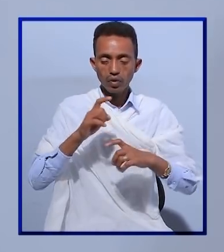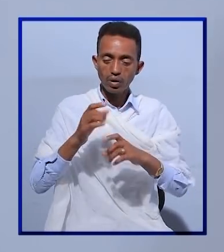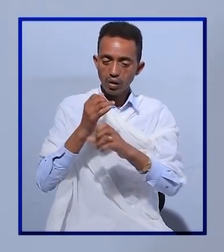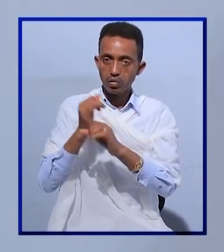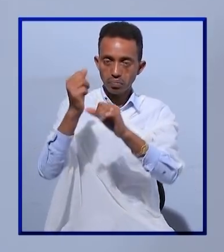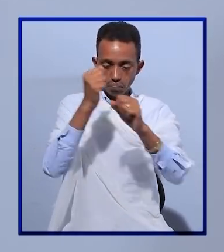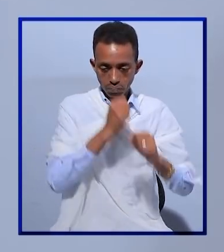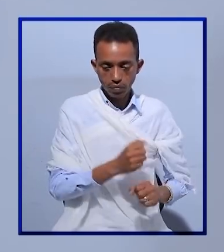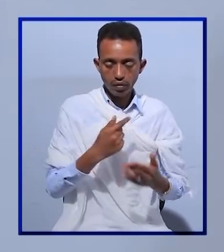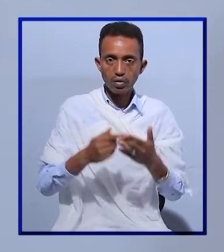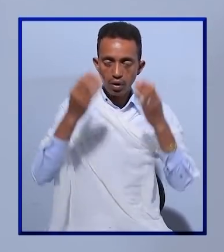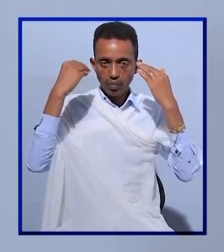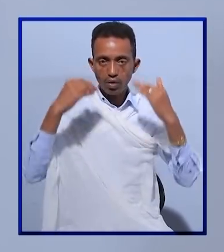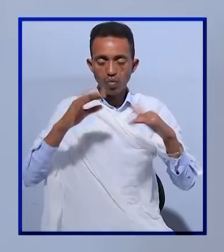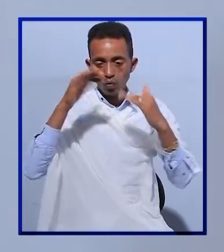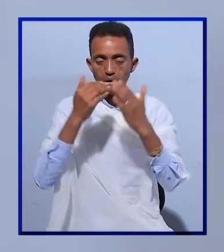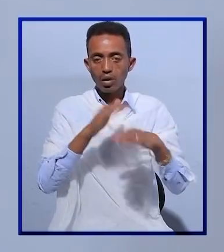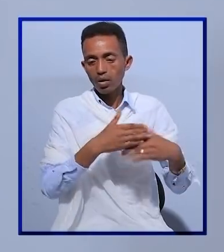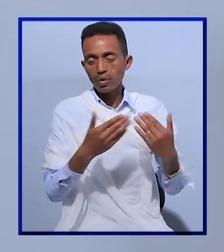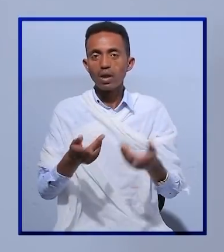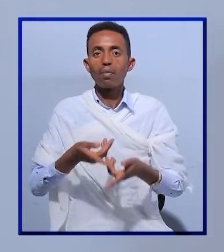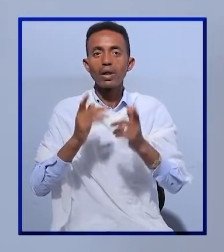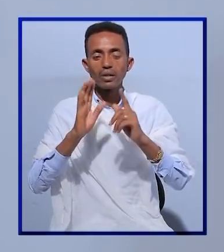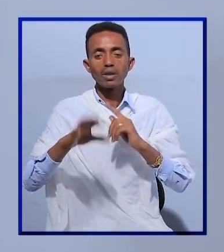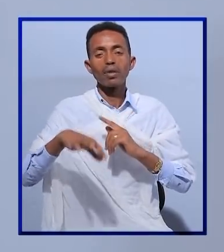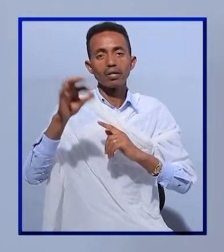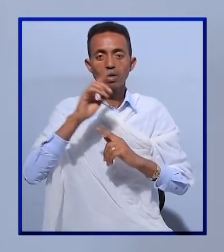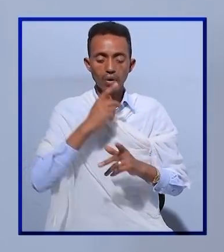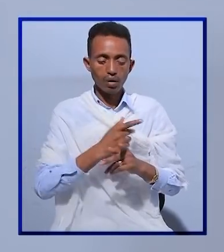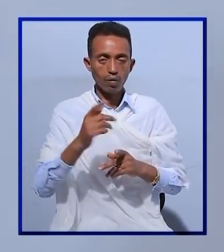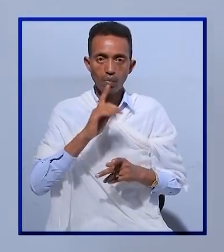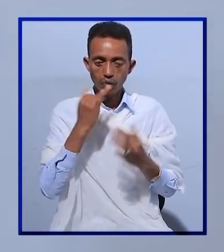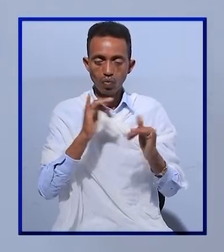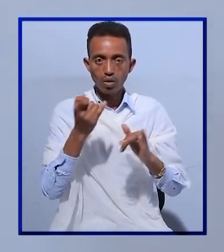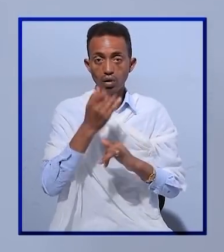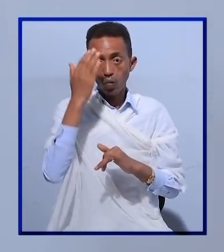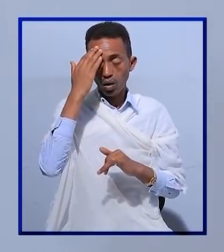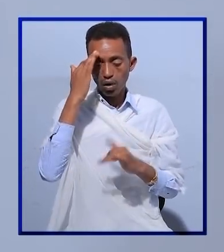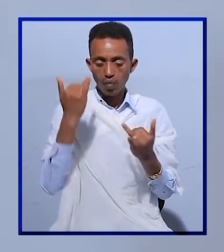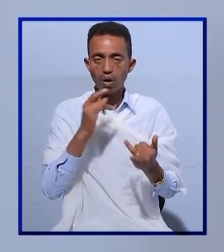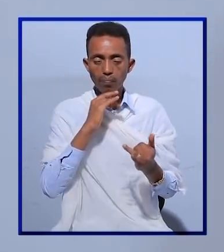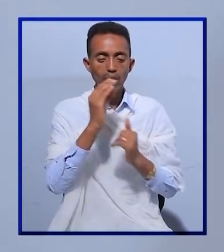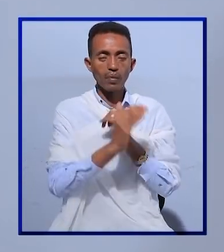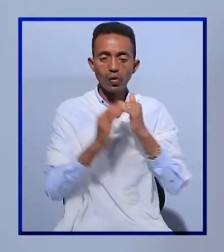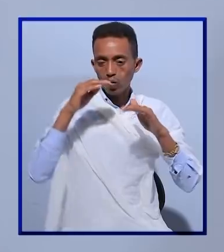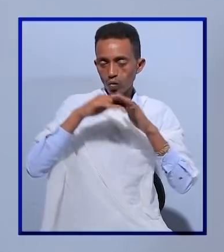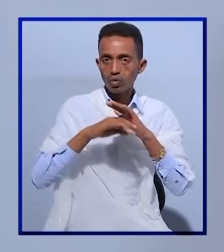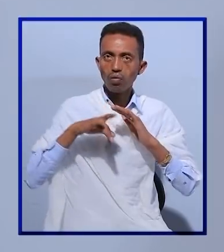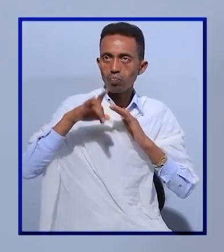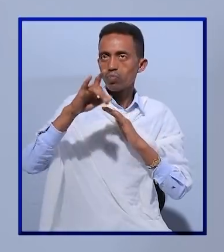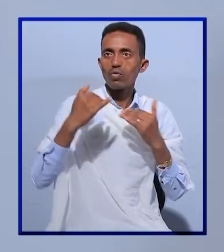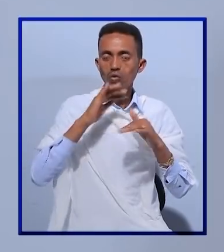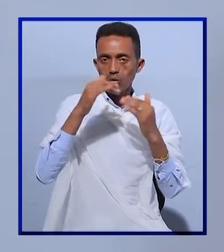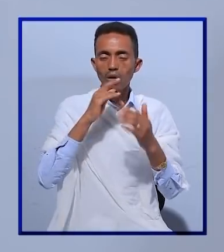ጥያቄዎችን ያዝን እዚህ መመራን እየጋበዝን ምላሽ የምናሰጥበት መርሃ ግብራችን እንደሆነ ይታወቃል። በሀገር